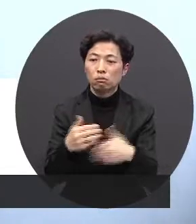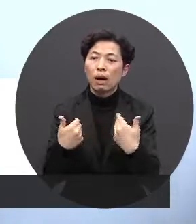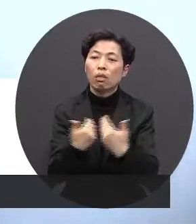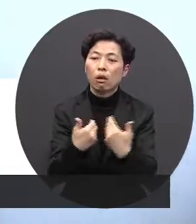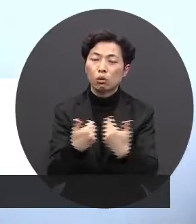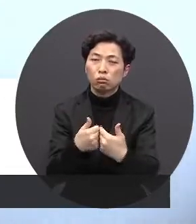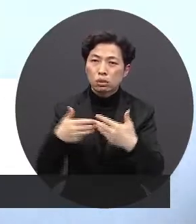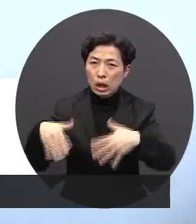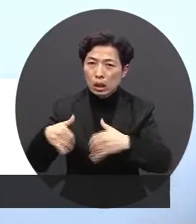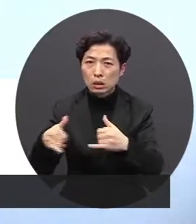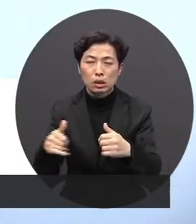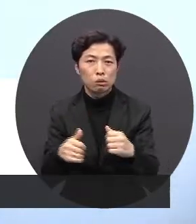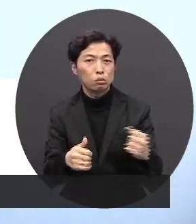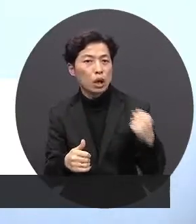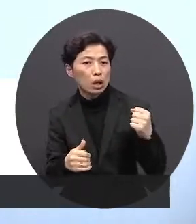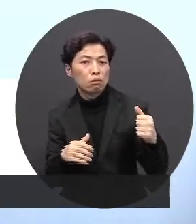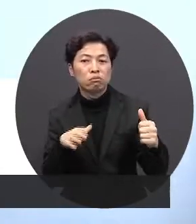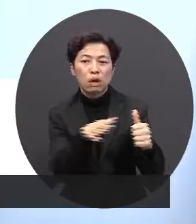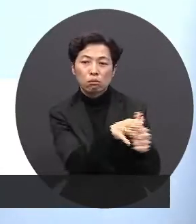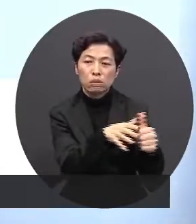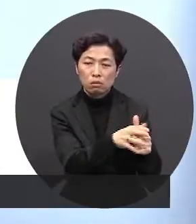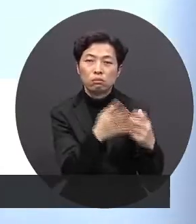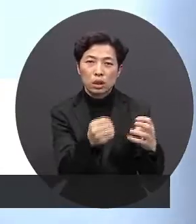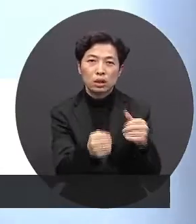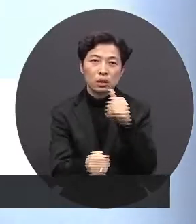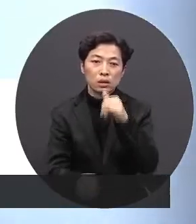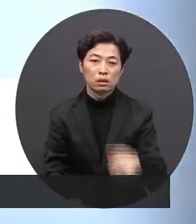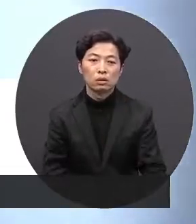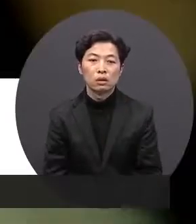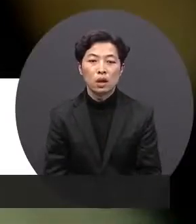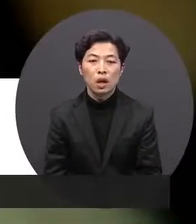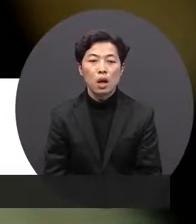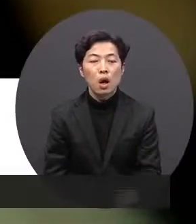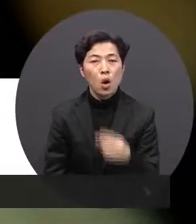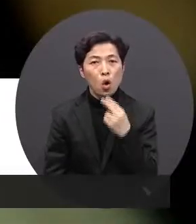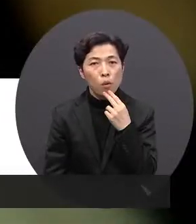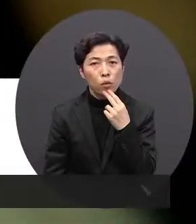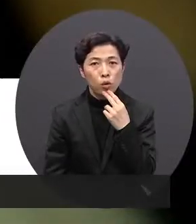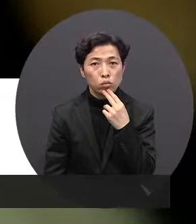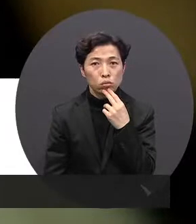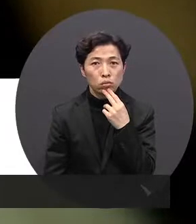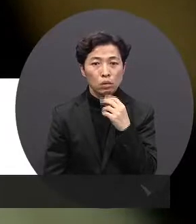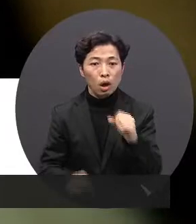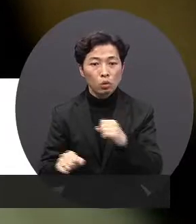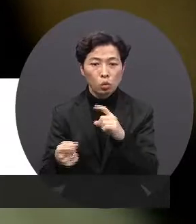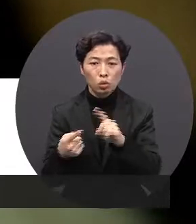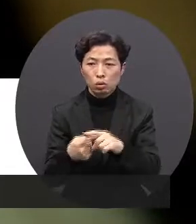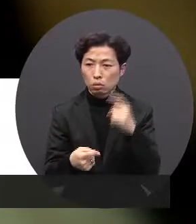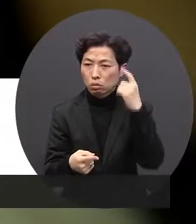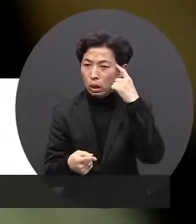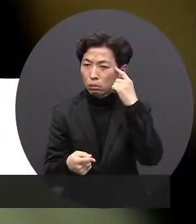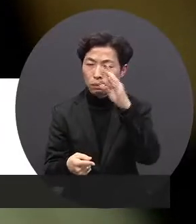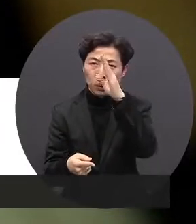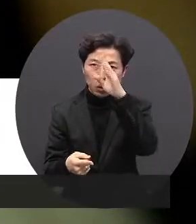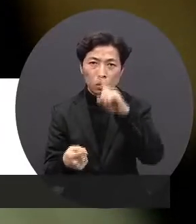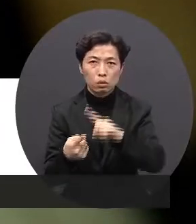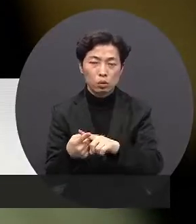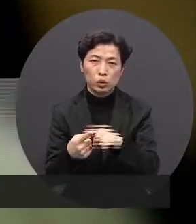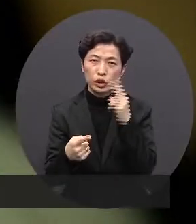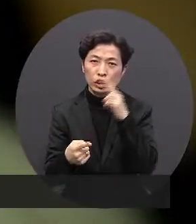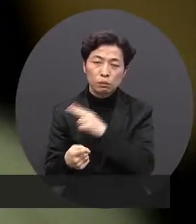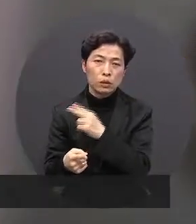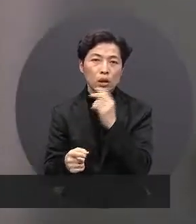많이 나타나거든요. 폭력적인 어떤 기제가 이 피해자를 정신질환으로 악화되도록 만든